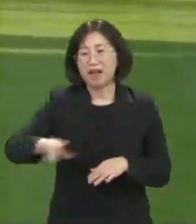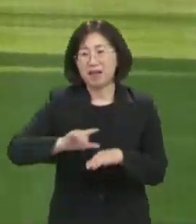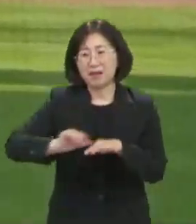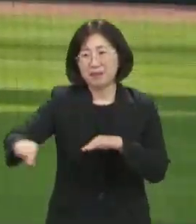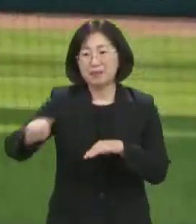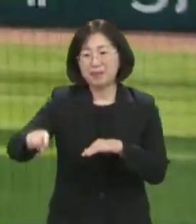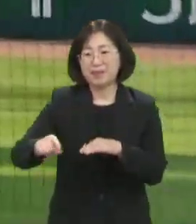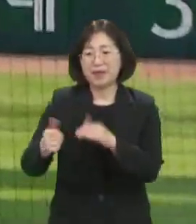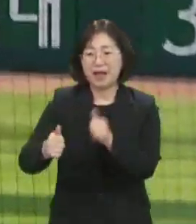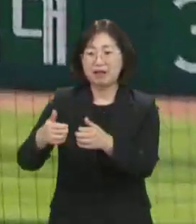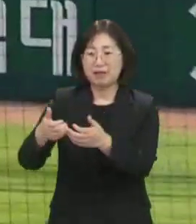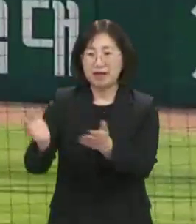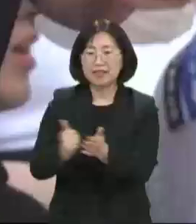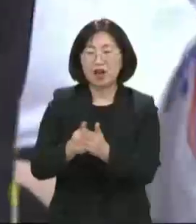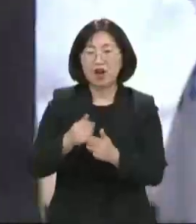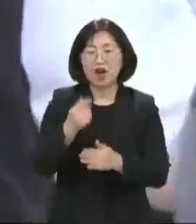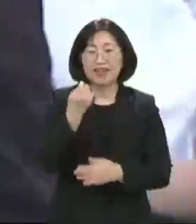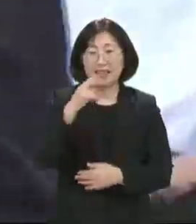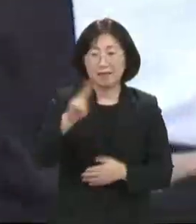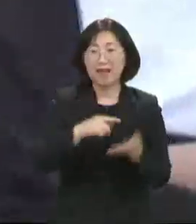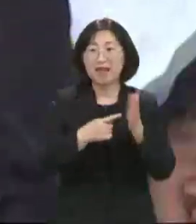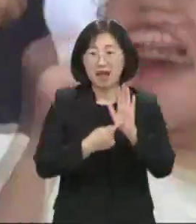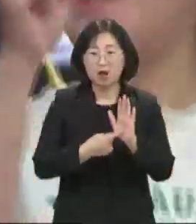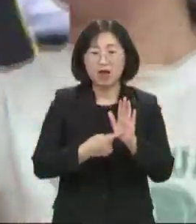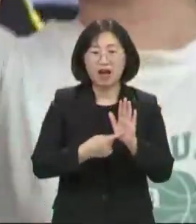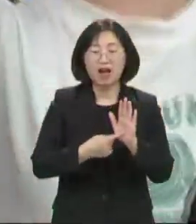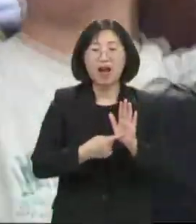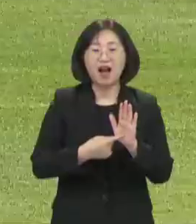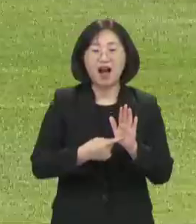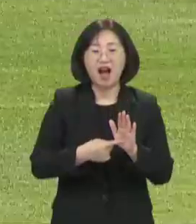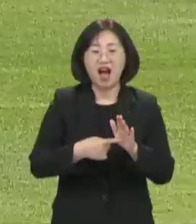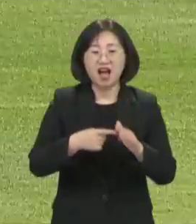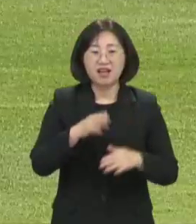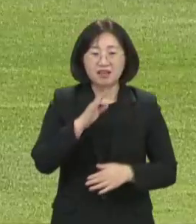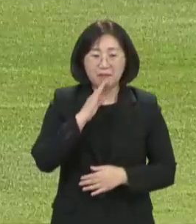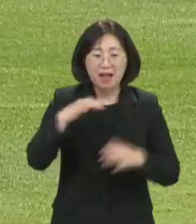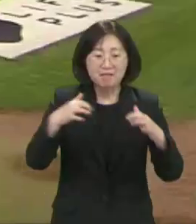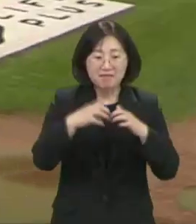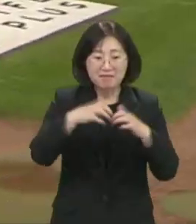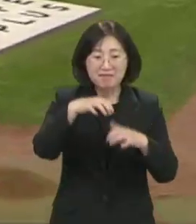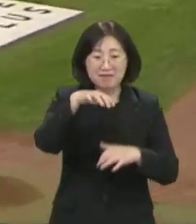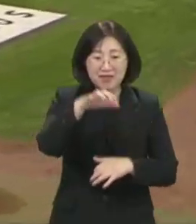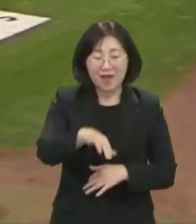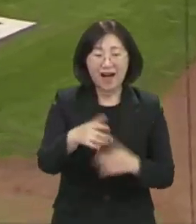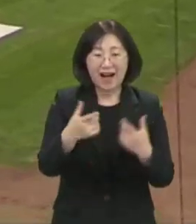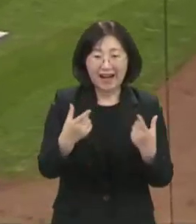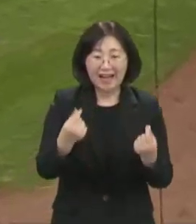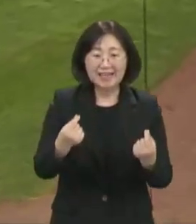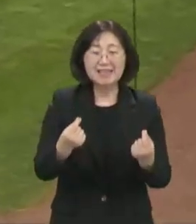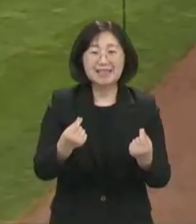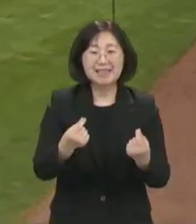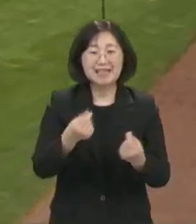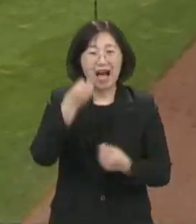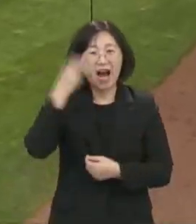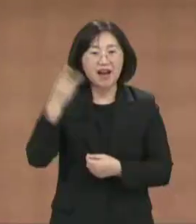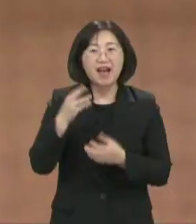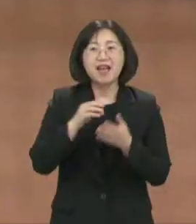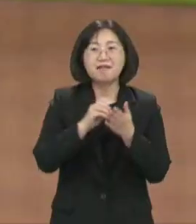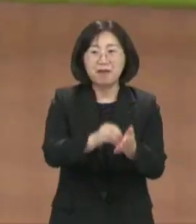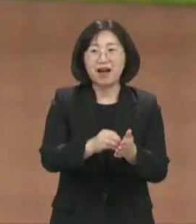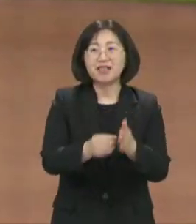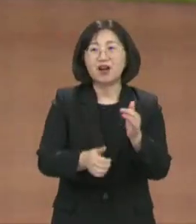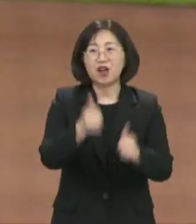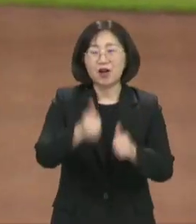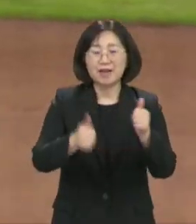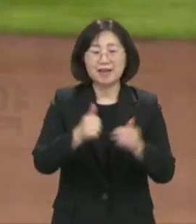예능에 출연해 야구 선수의 꿈을 이어가던 중 마치 전쟁터 같았던 프로 데뷔 첫 해를 보낸 황영묵. 2루수와